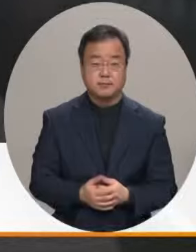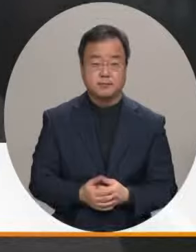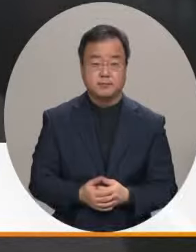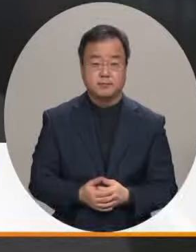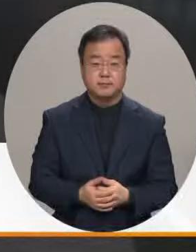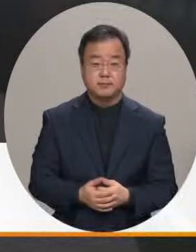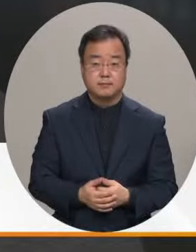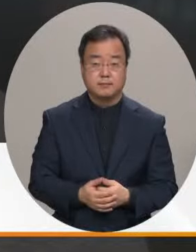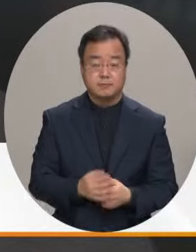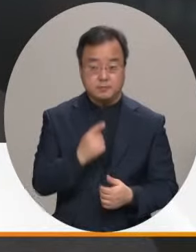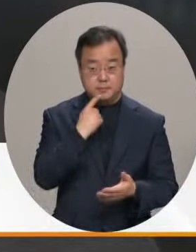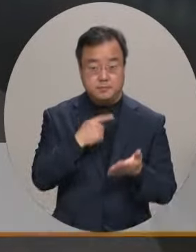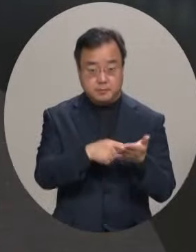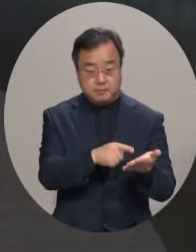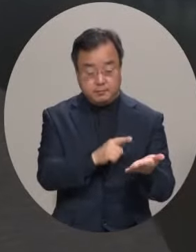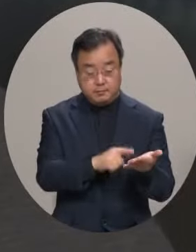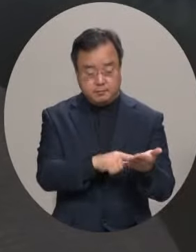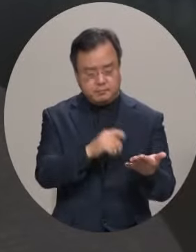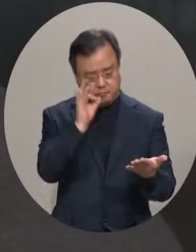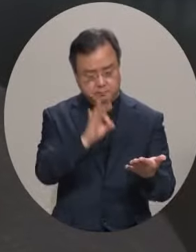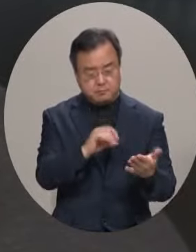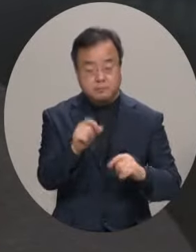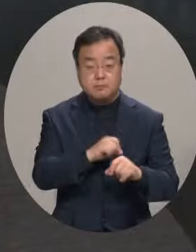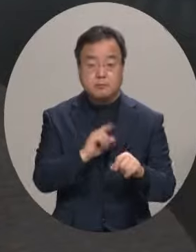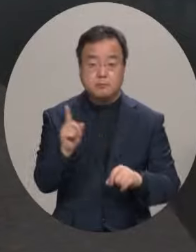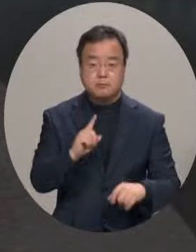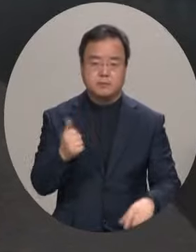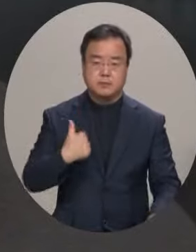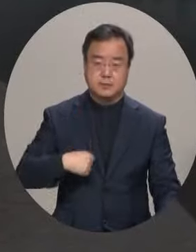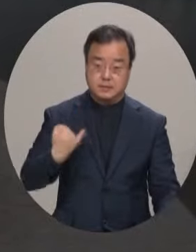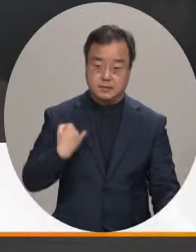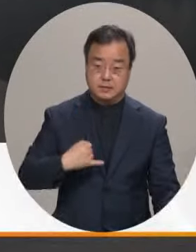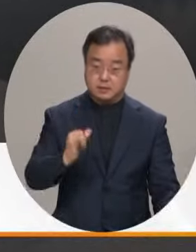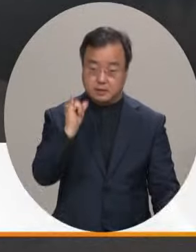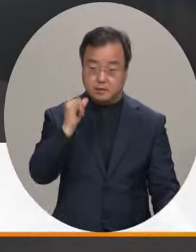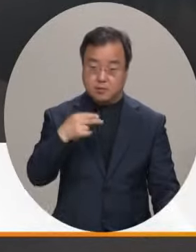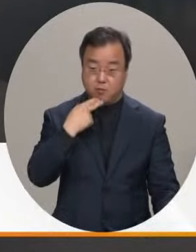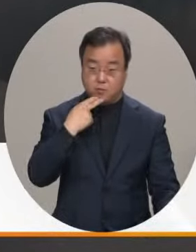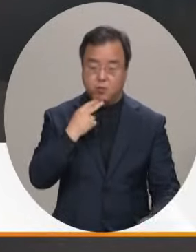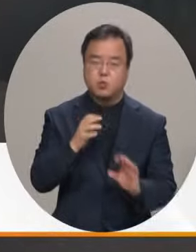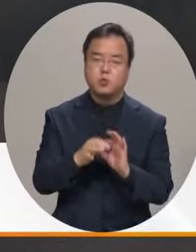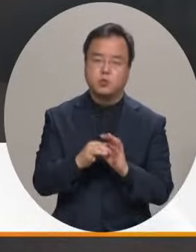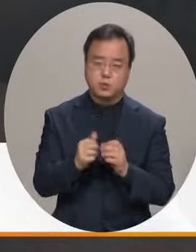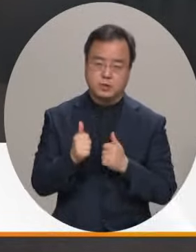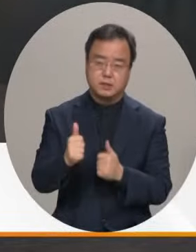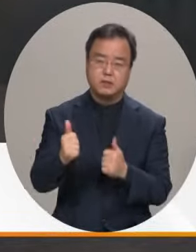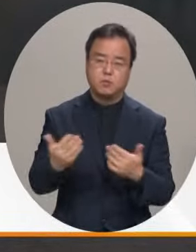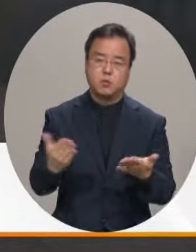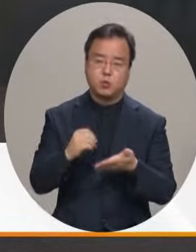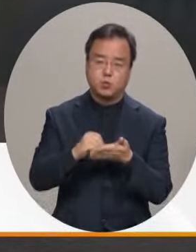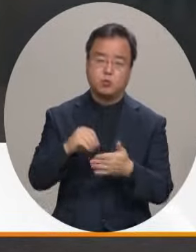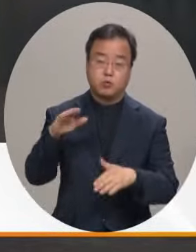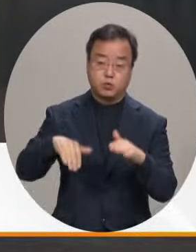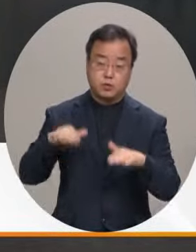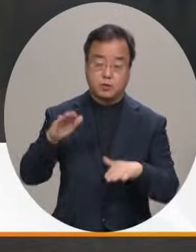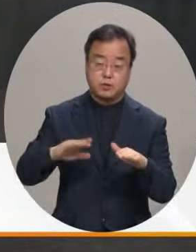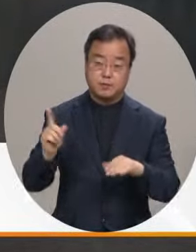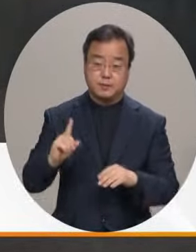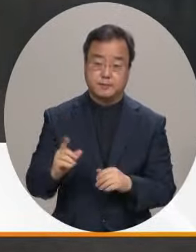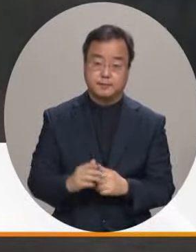보고서에서 또 눈에 띄는 대목이 자녀 유무에 따른 고용률 격차입니다 어느 정도로 영향을